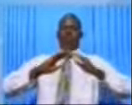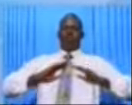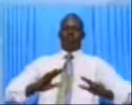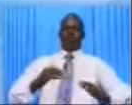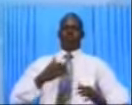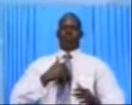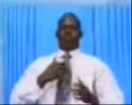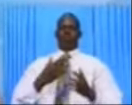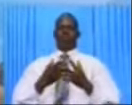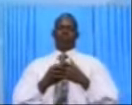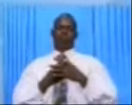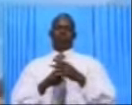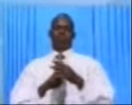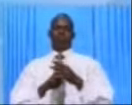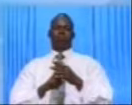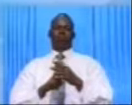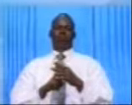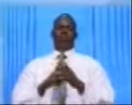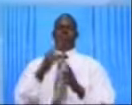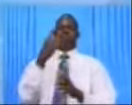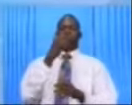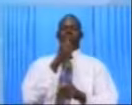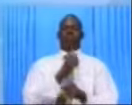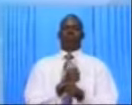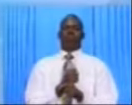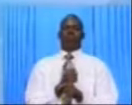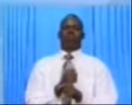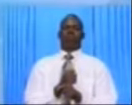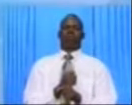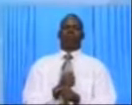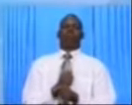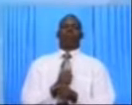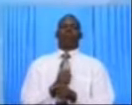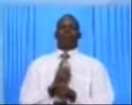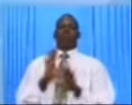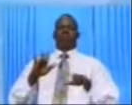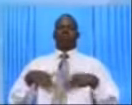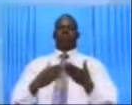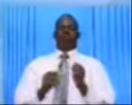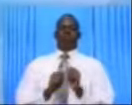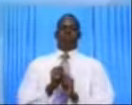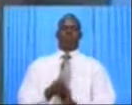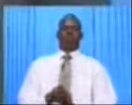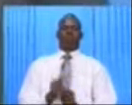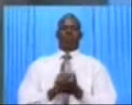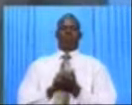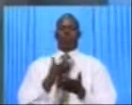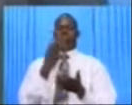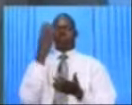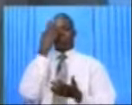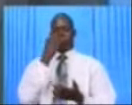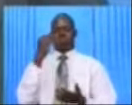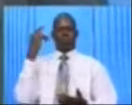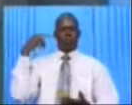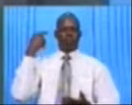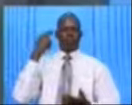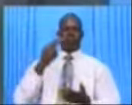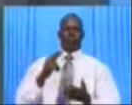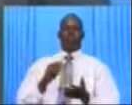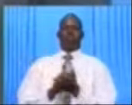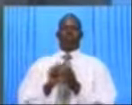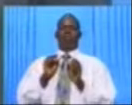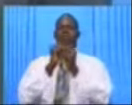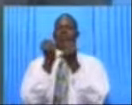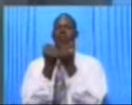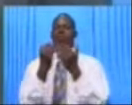vu le jour. Il y a une anecdote que vous voulez que nous racontez. Alors, comment ça s'est passé ? Mais oui, c'est une belle histoire, puisqu'en fait, cette société,